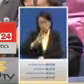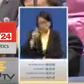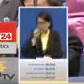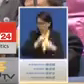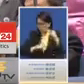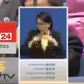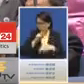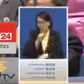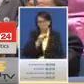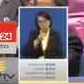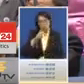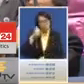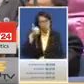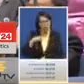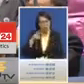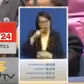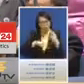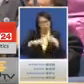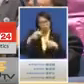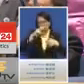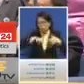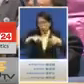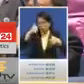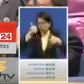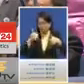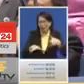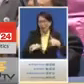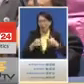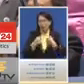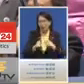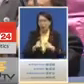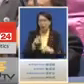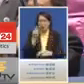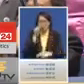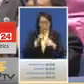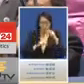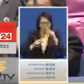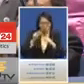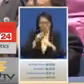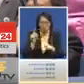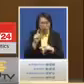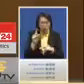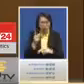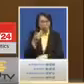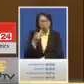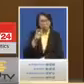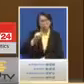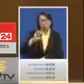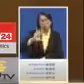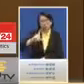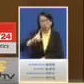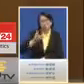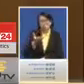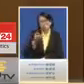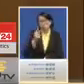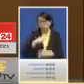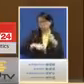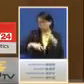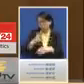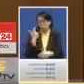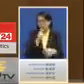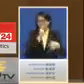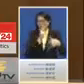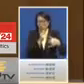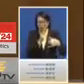วจสอบสวไม่ได้โอเคผมก็บอกแล้วไม่ได้ตรวจสอบสวผมจะตรวจสอบ คสช.ท่านให้สัมภาษณ์เสียด